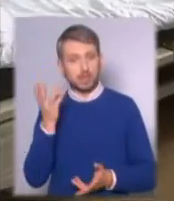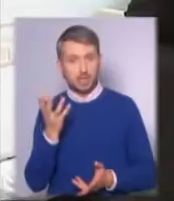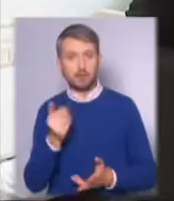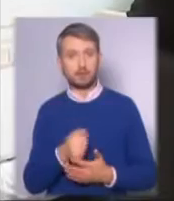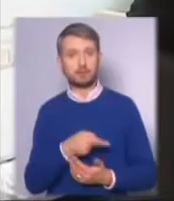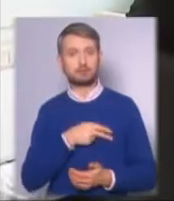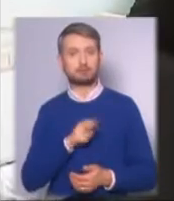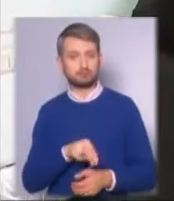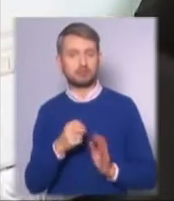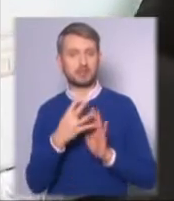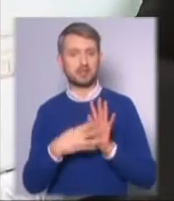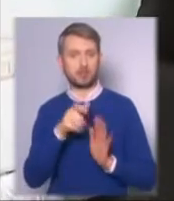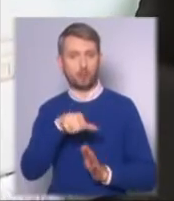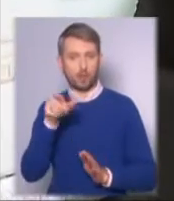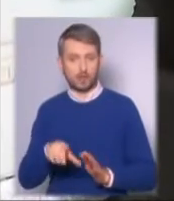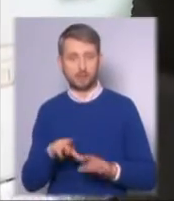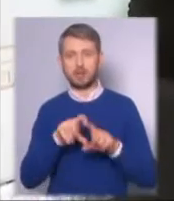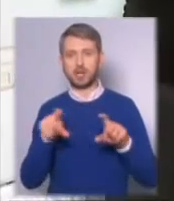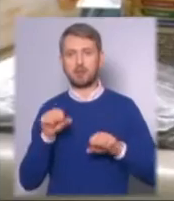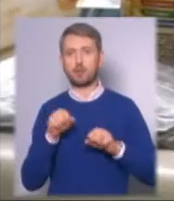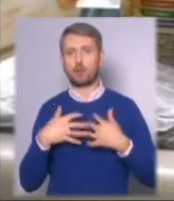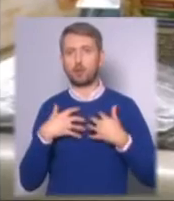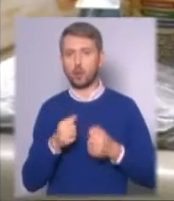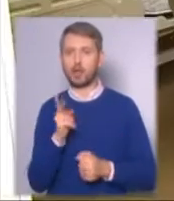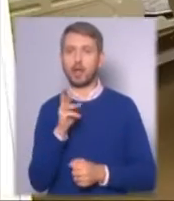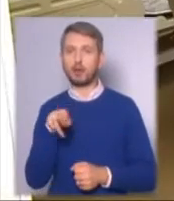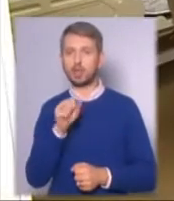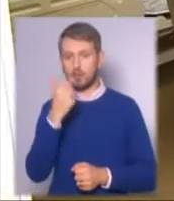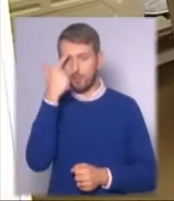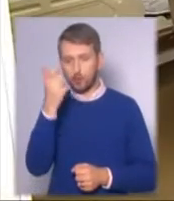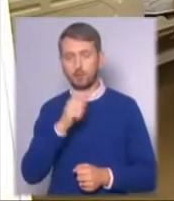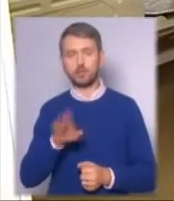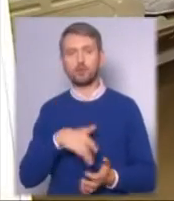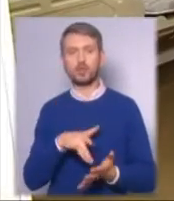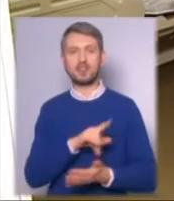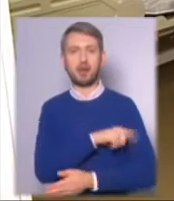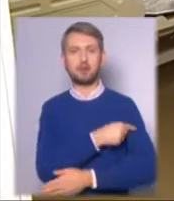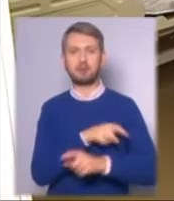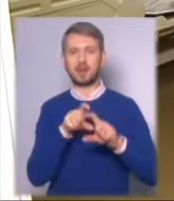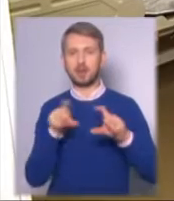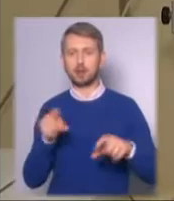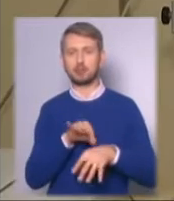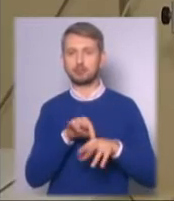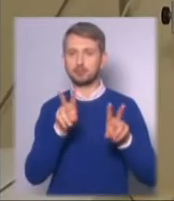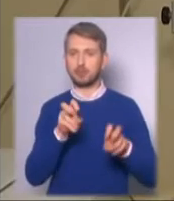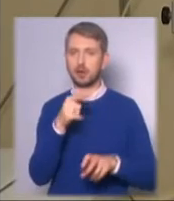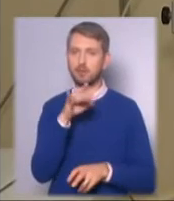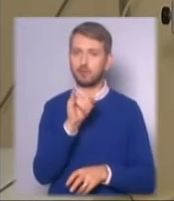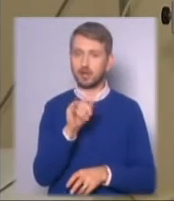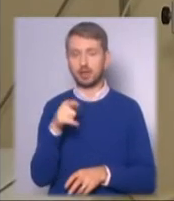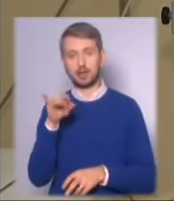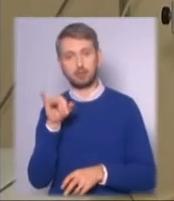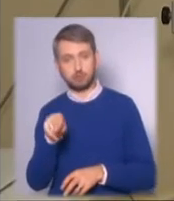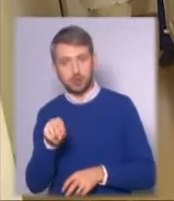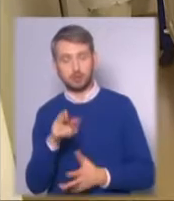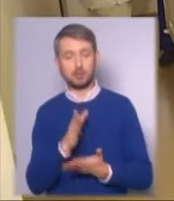стали 19 осіб. В департаменті охорони здоров'я КМДА повідомили, що в муніципальних медзакладах з діагнозом ГРВІ та грип перебувають близько